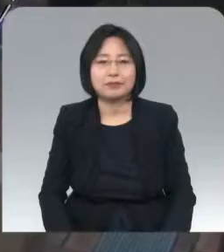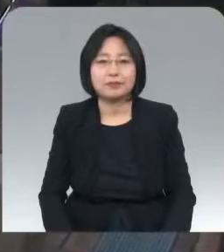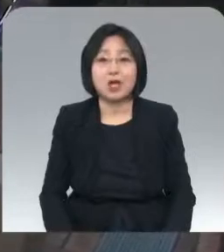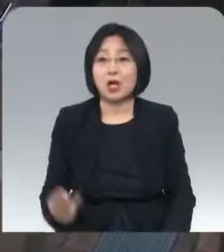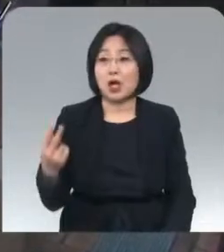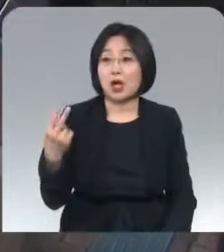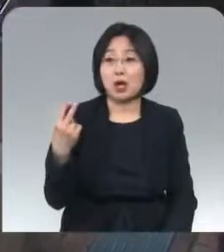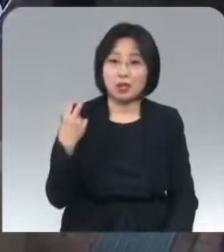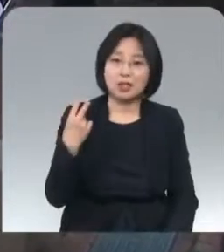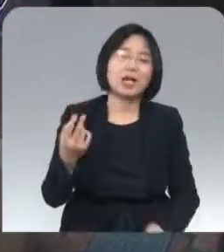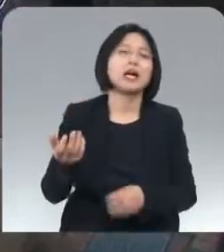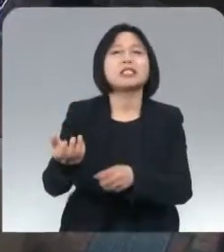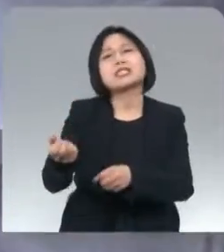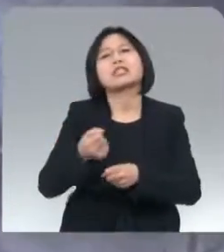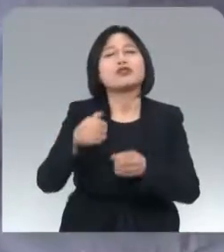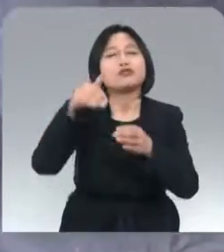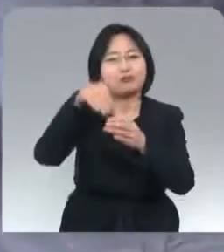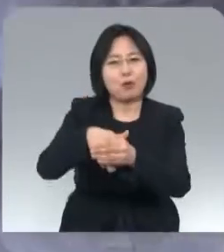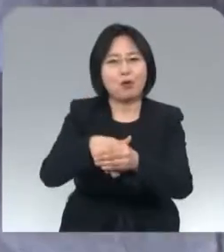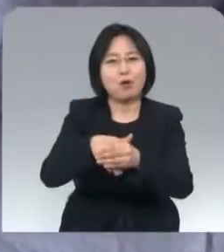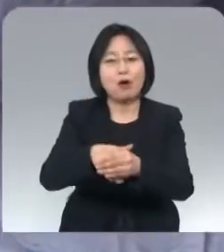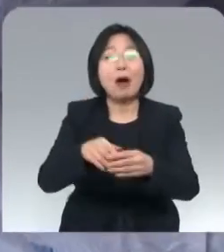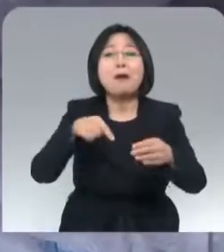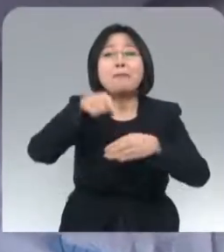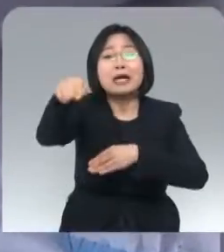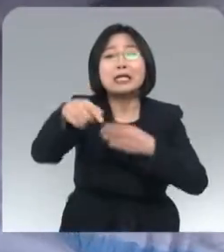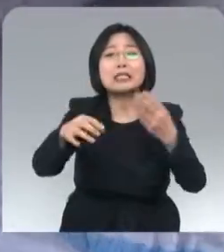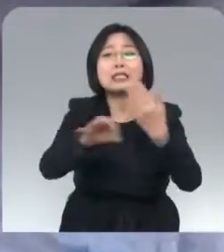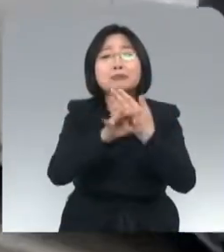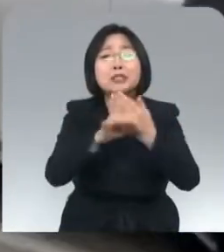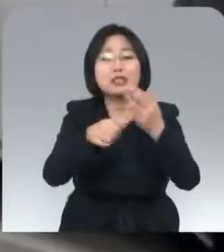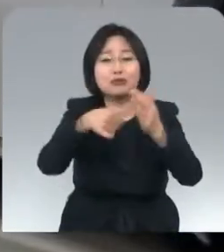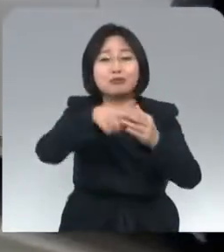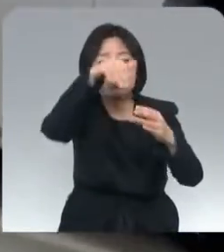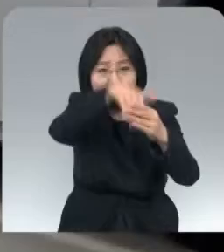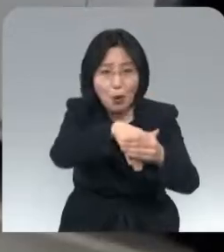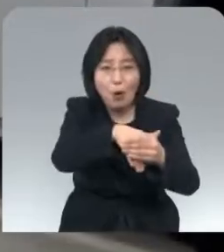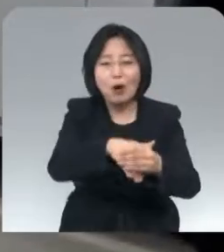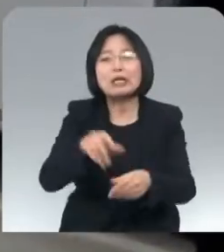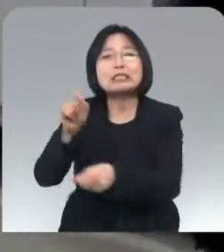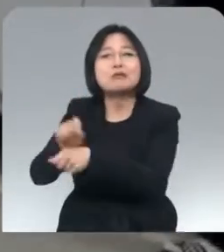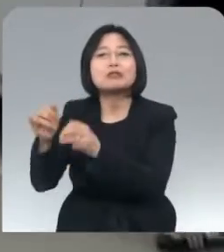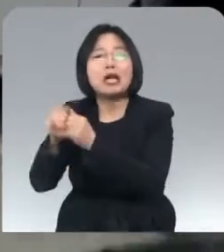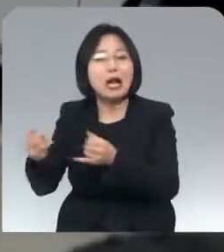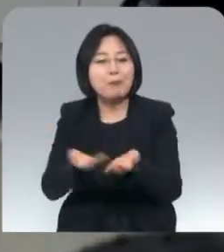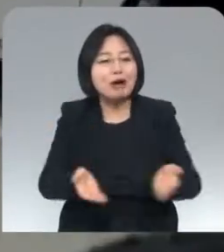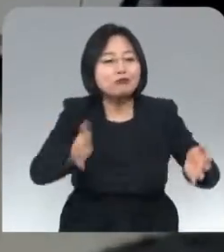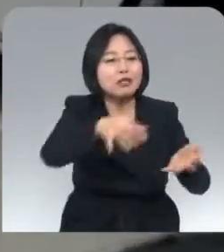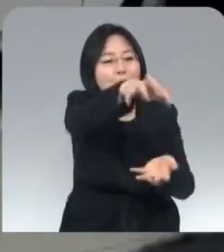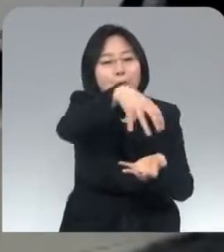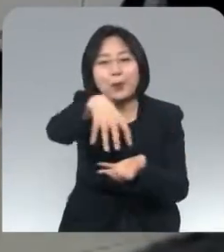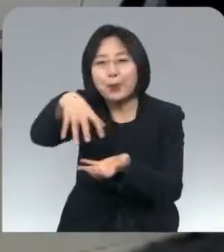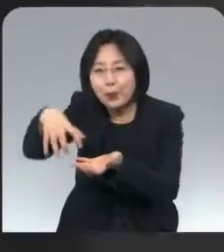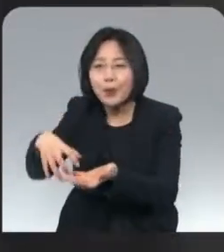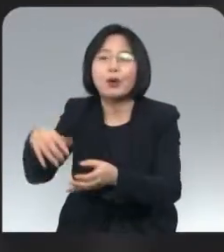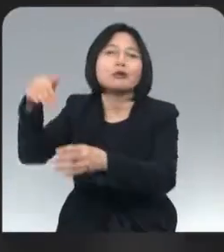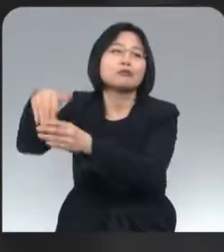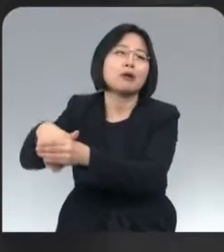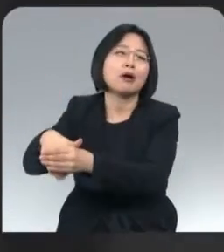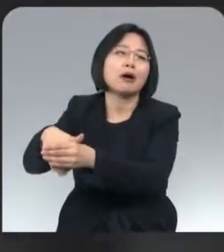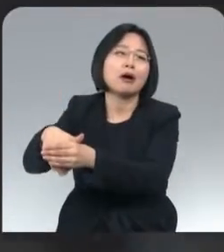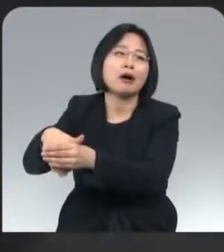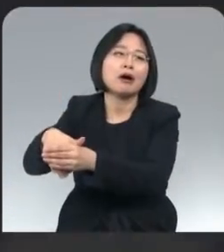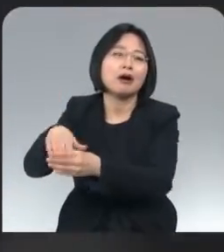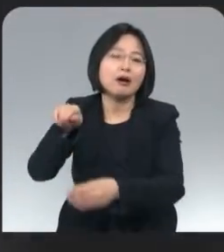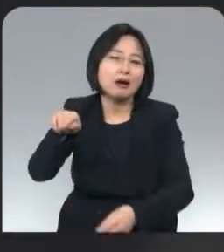이틀 전 사전투표는 확진자가 건물 밖 임시기표소에서 기표를 마치면 선거사무원이 바구니나 비닐팩, 상자 등에 담아서 건물